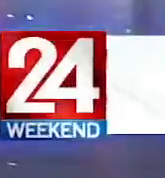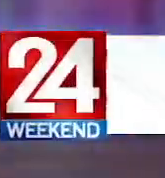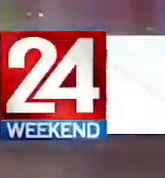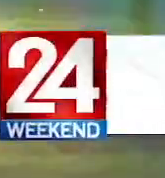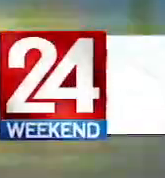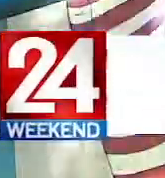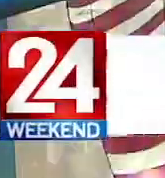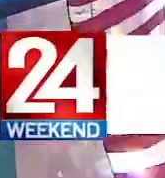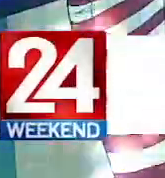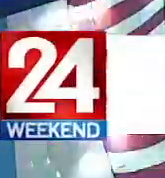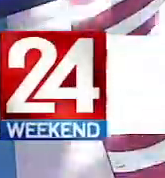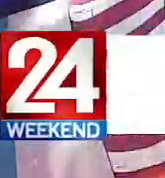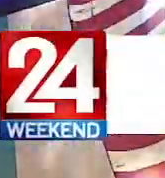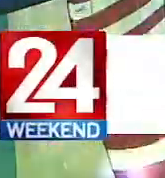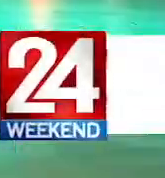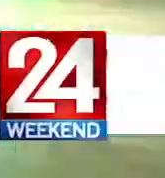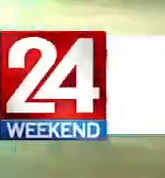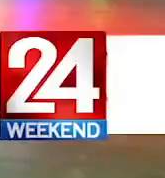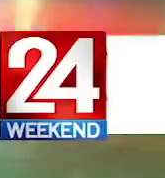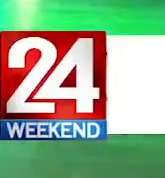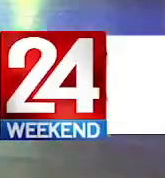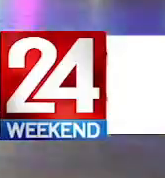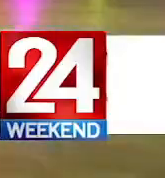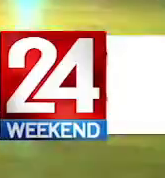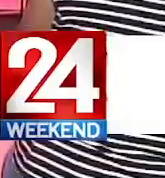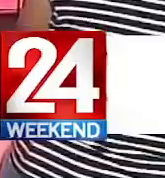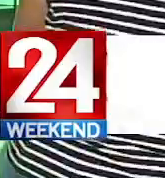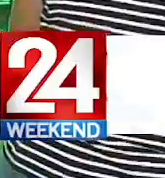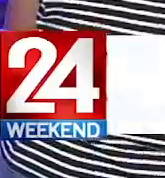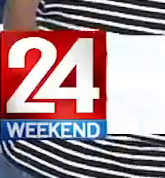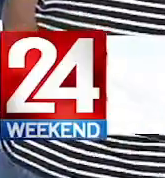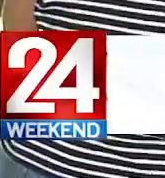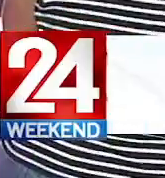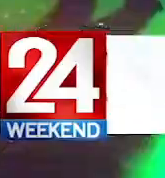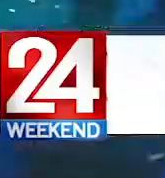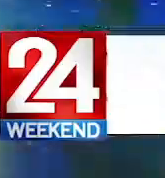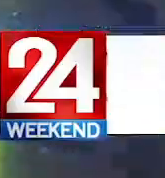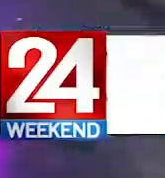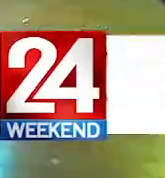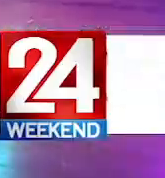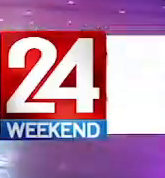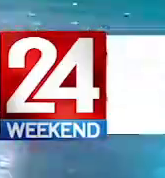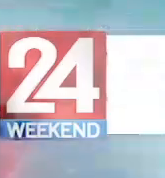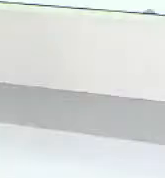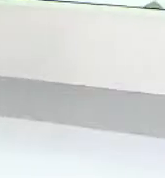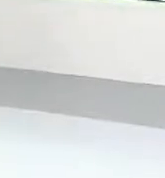At ang mala throwback feels na pasyalan na patok sa kabataan.